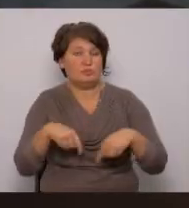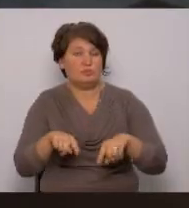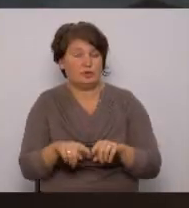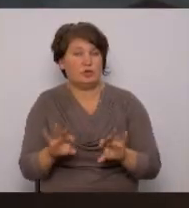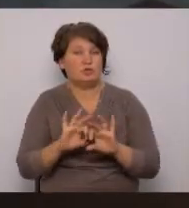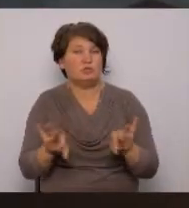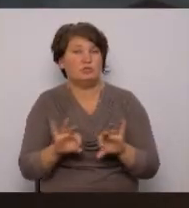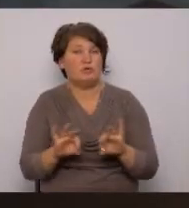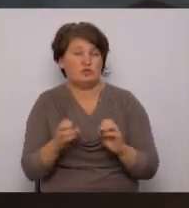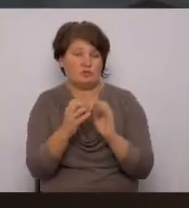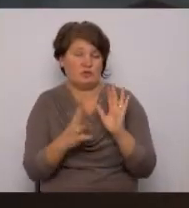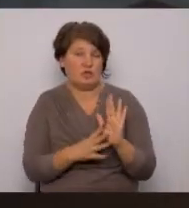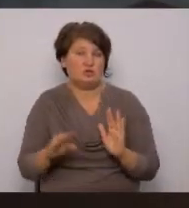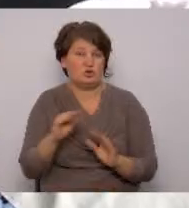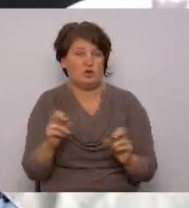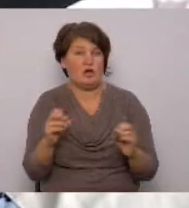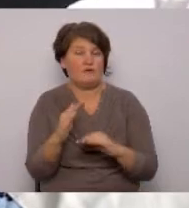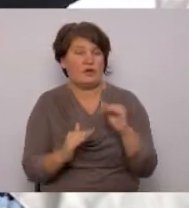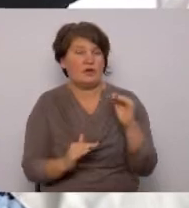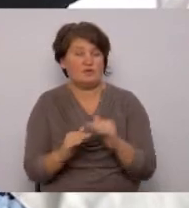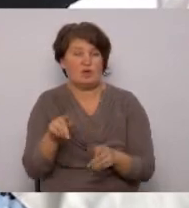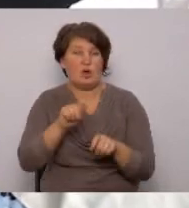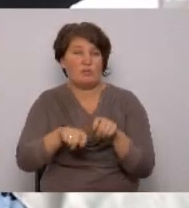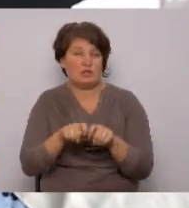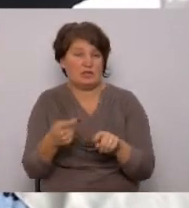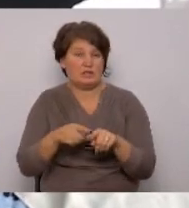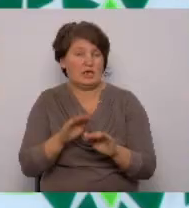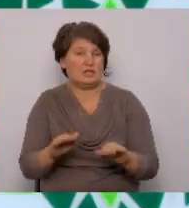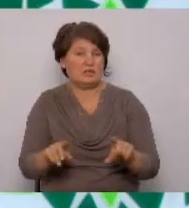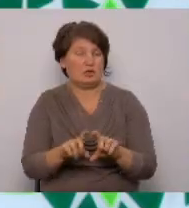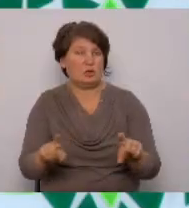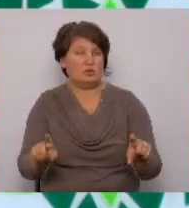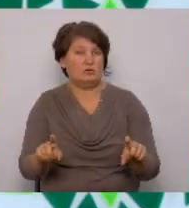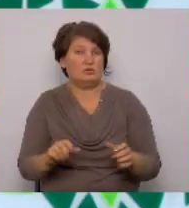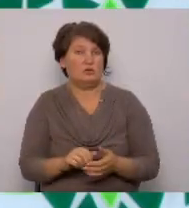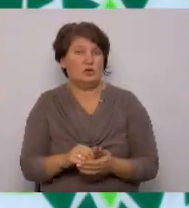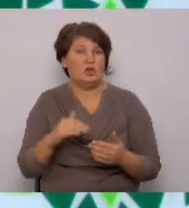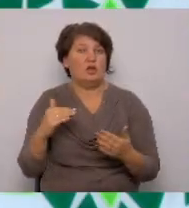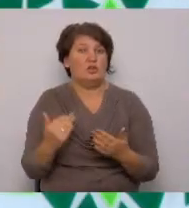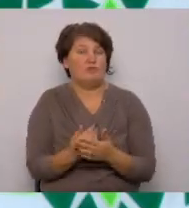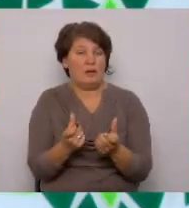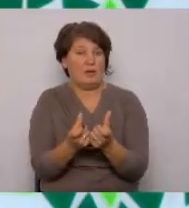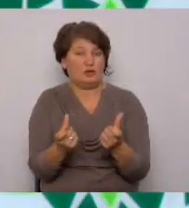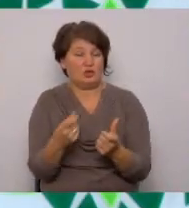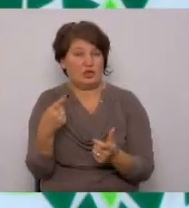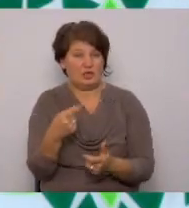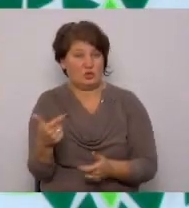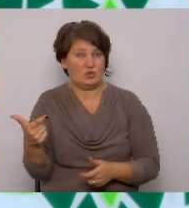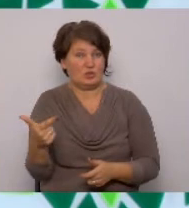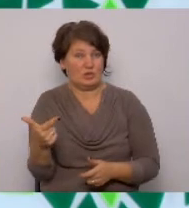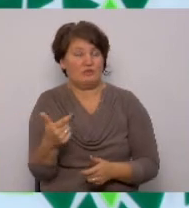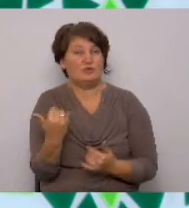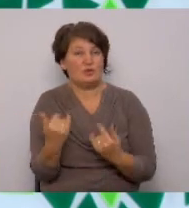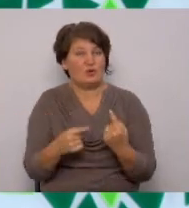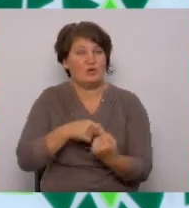що 19 жовтня фахівці управління обстежили цей дитсадок. Нова банкнота у 1000 гривень від сьогодні в обігу